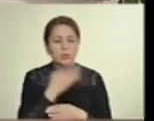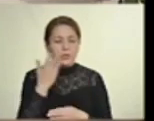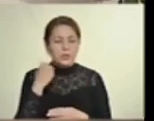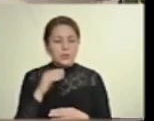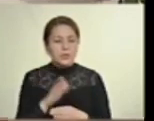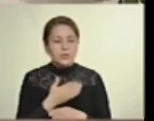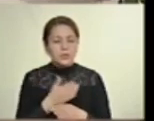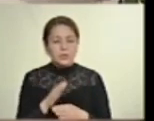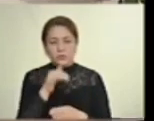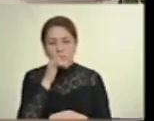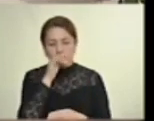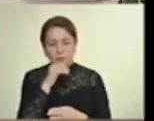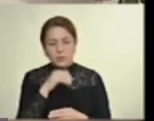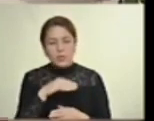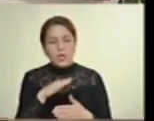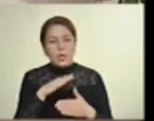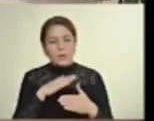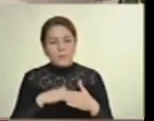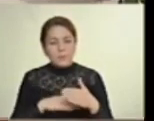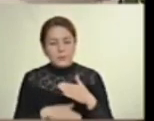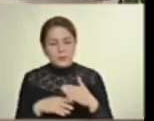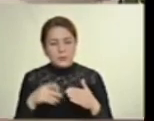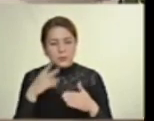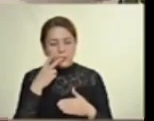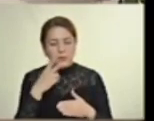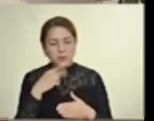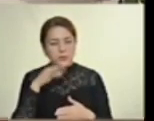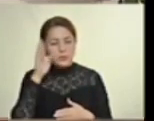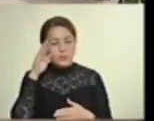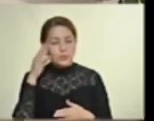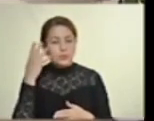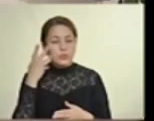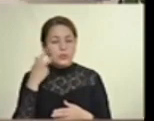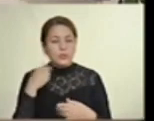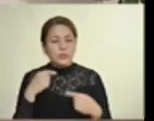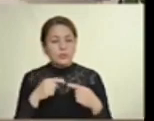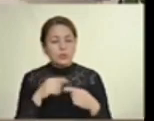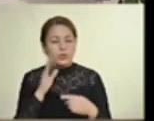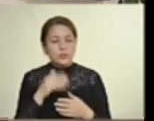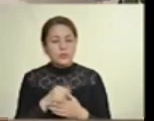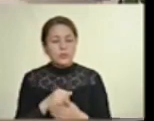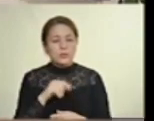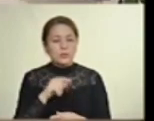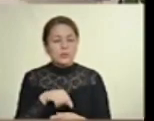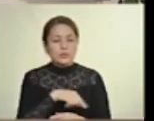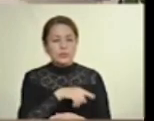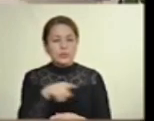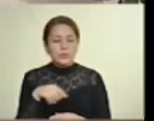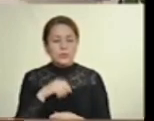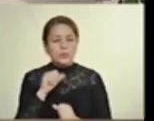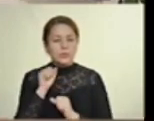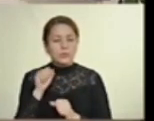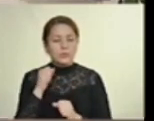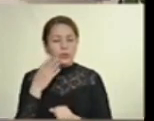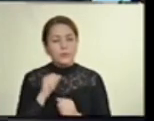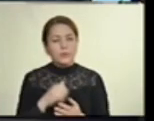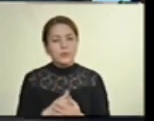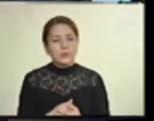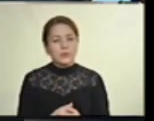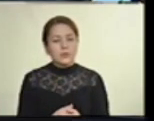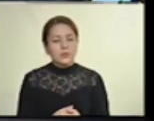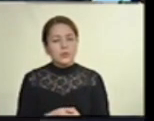Pastdan qaraganda esa, ya'ni suv rangiga moslashib ketgan bo'ladi. Bu ularning himoya rangi